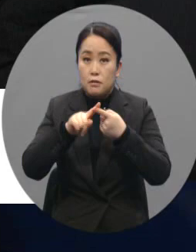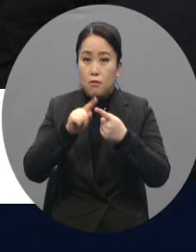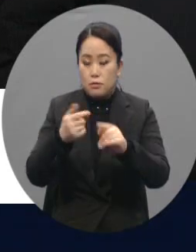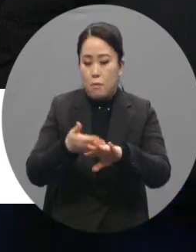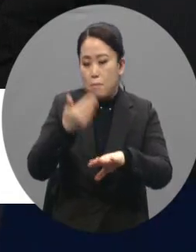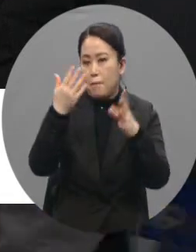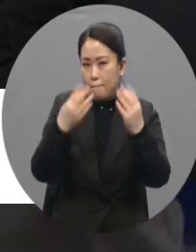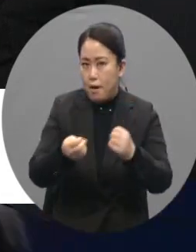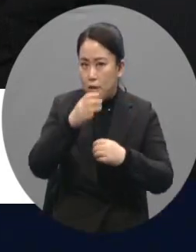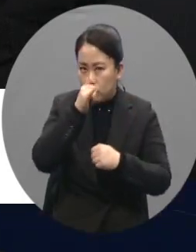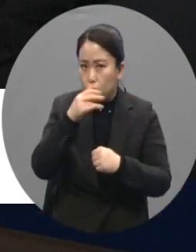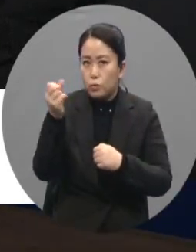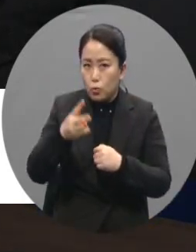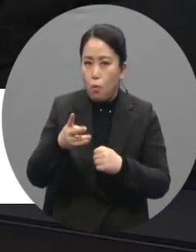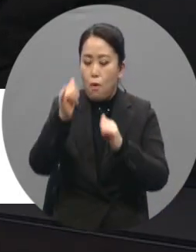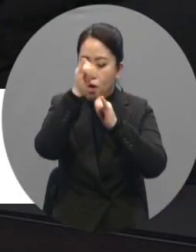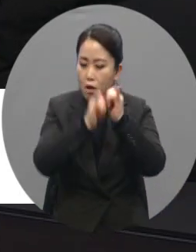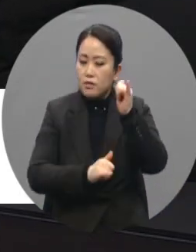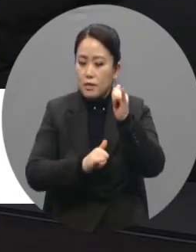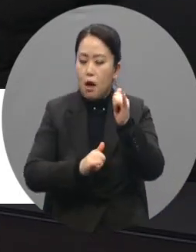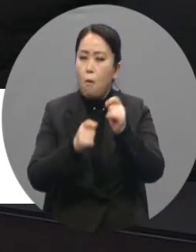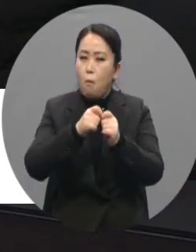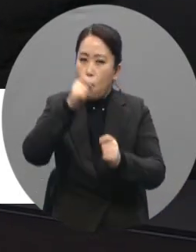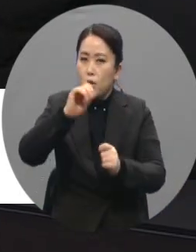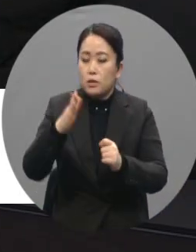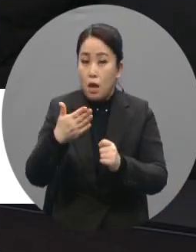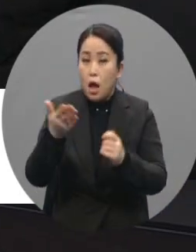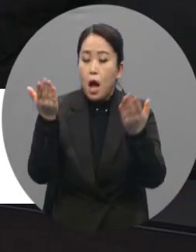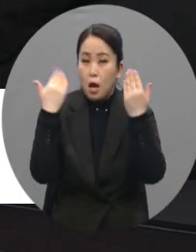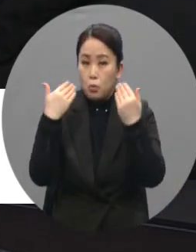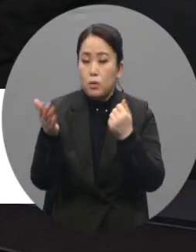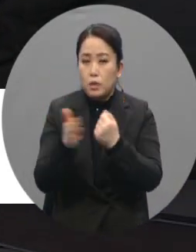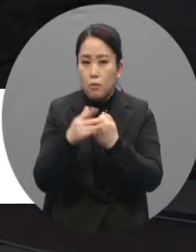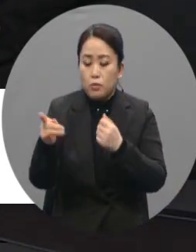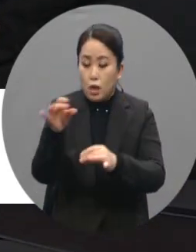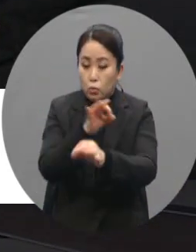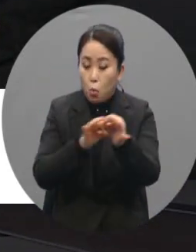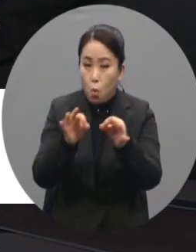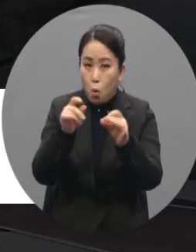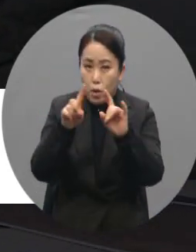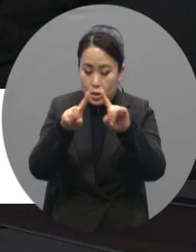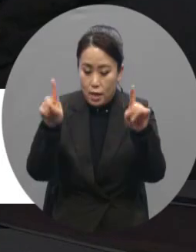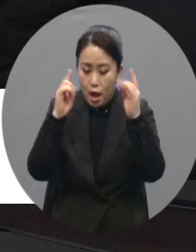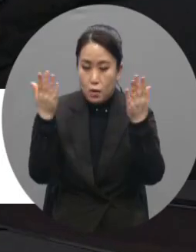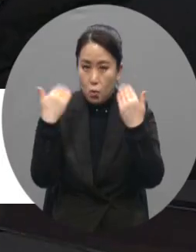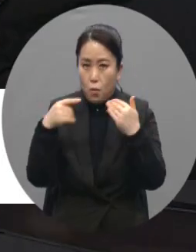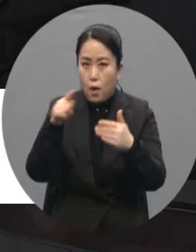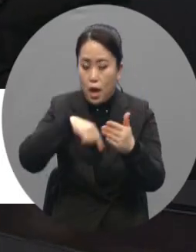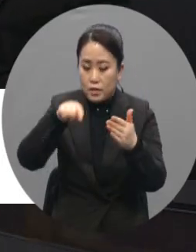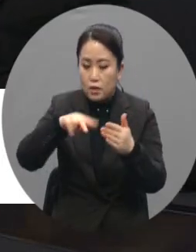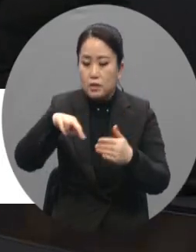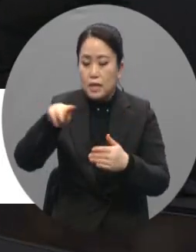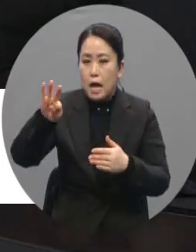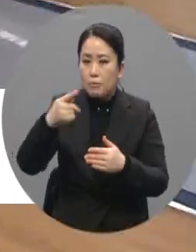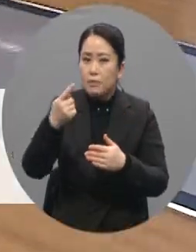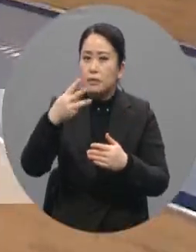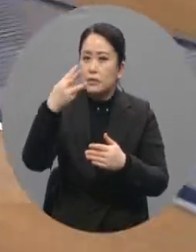나오시고 역사가 긴 학교라서 동의대에서 사브르를 하고 있는 것이 자랑스러울 때가 많은 것